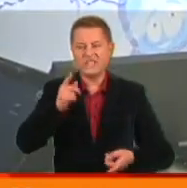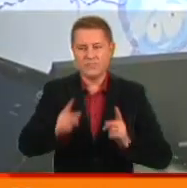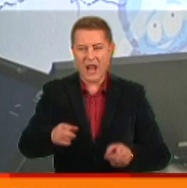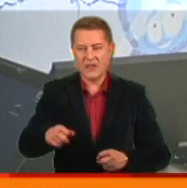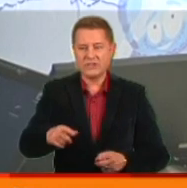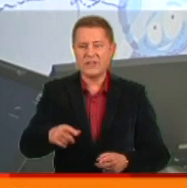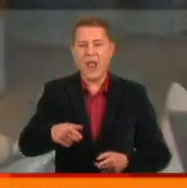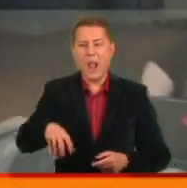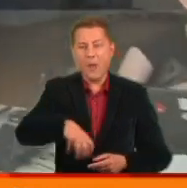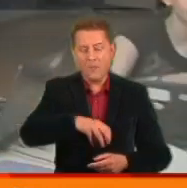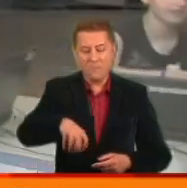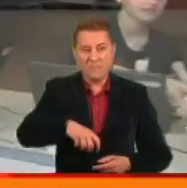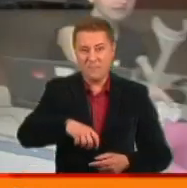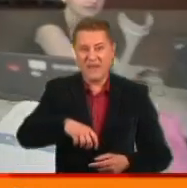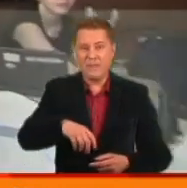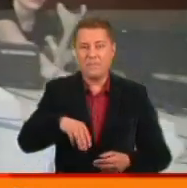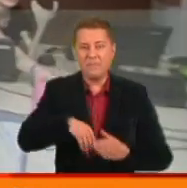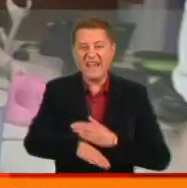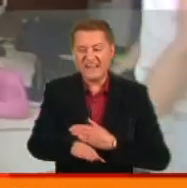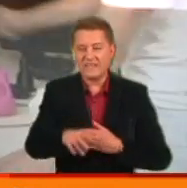і викладач Олександр.